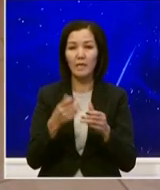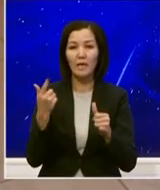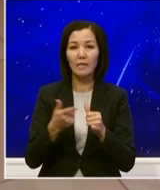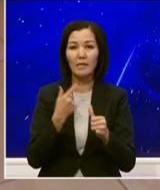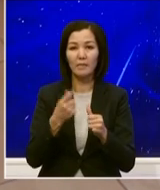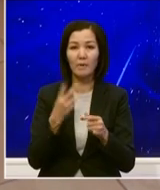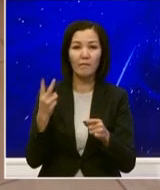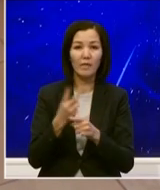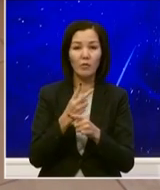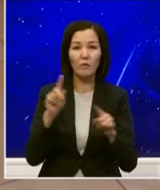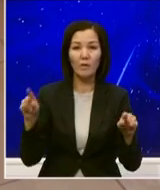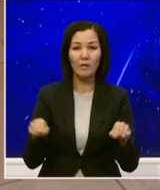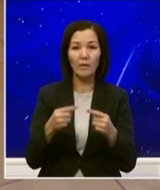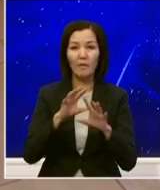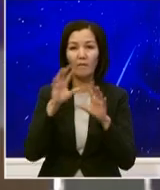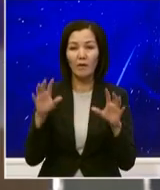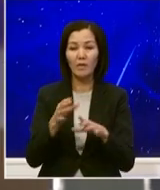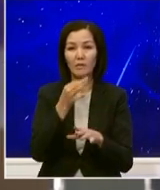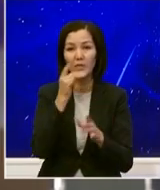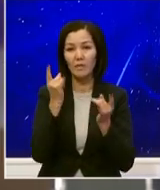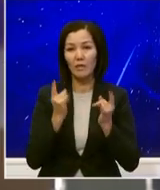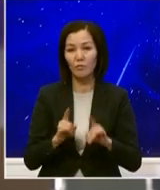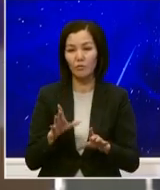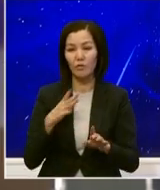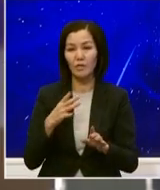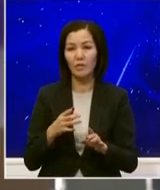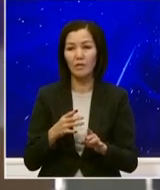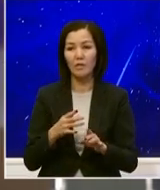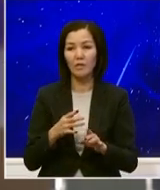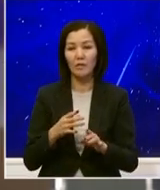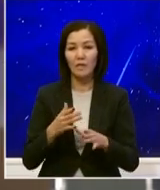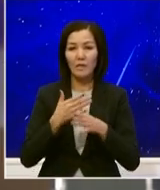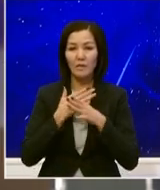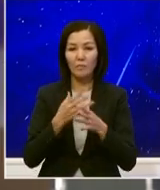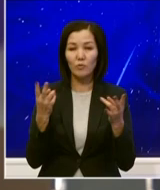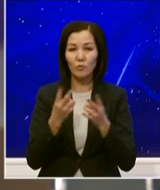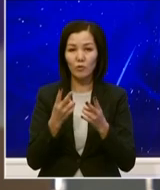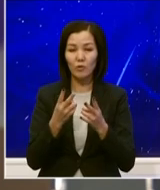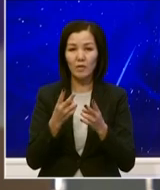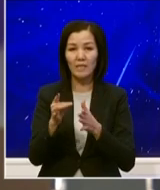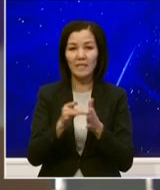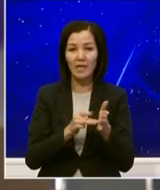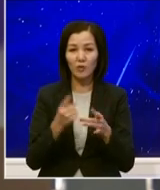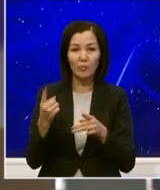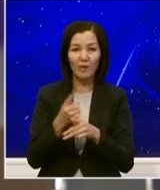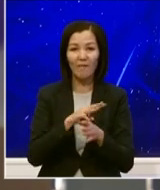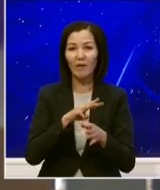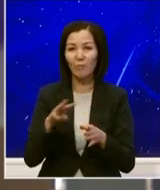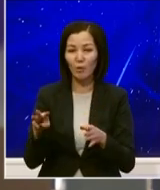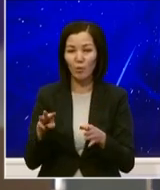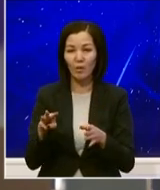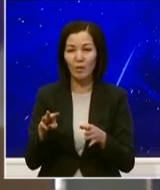называемого второго этапа выхаживания недоношенных. Им нужно оказывать помощь сразу же с первых минут, потому